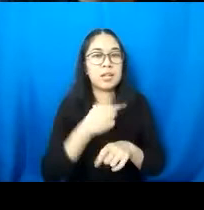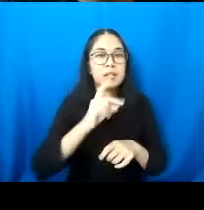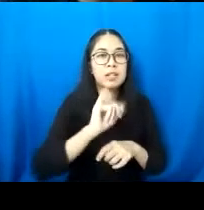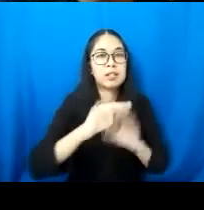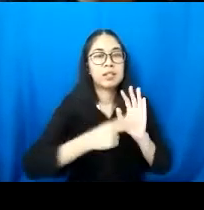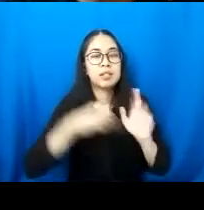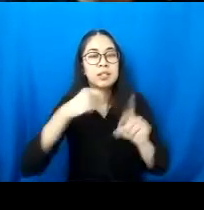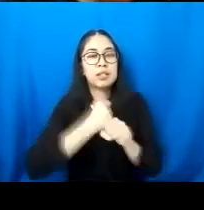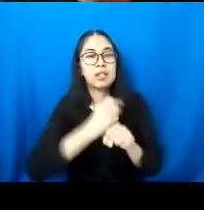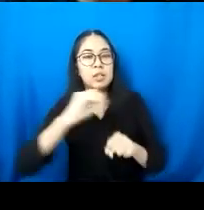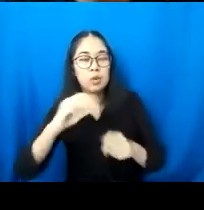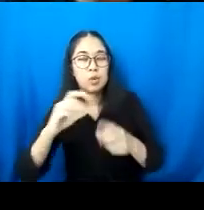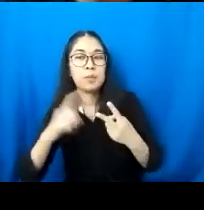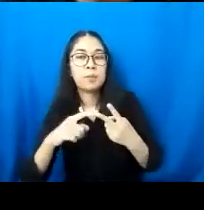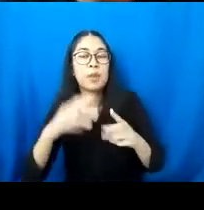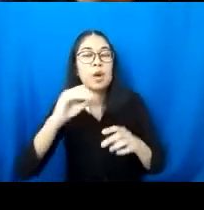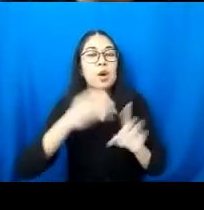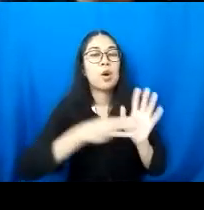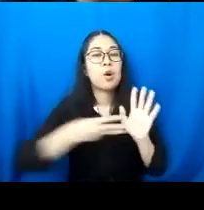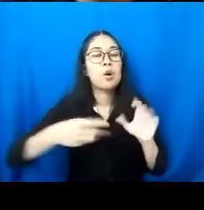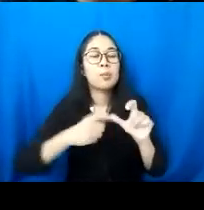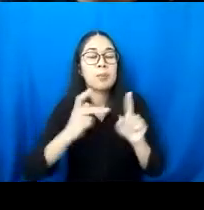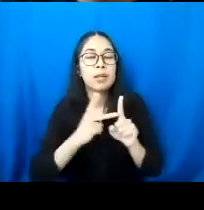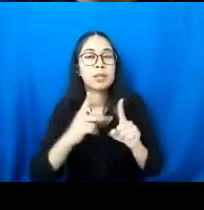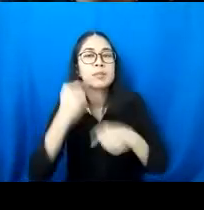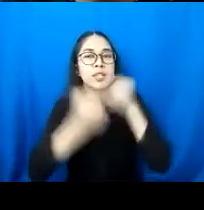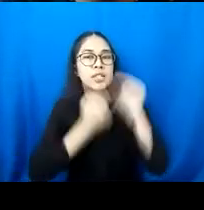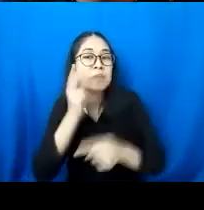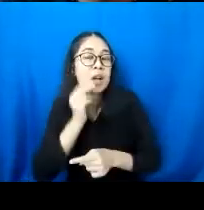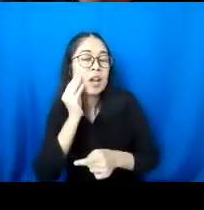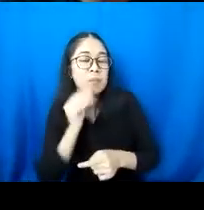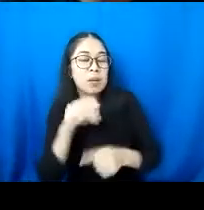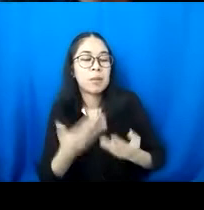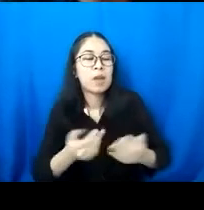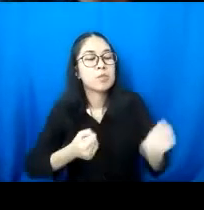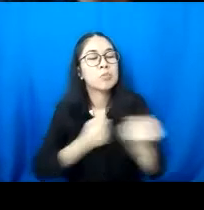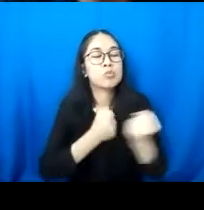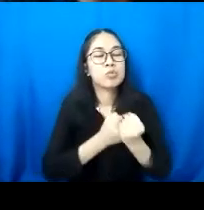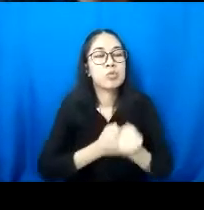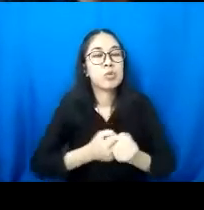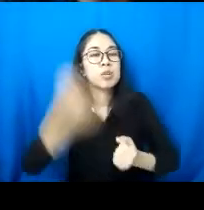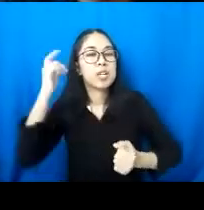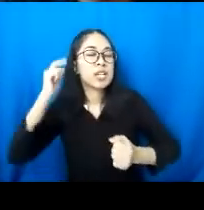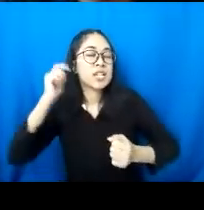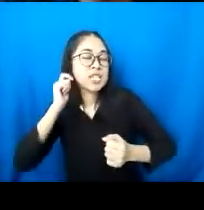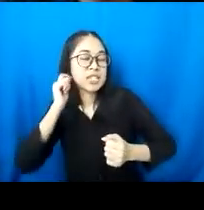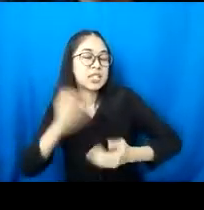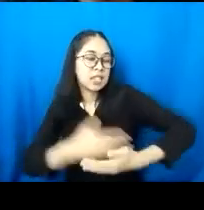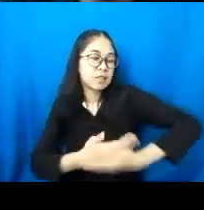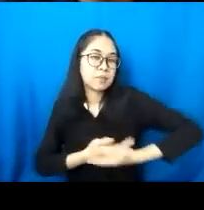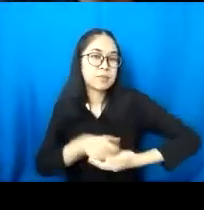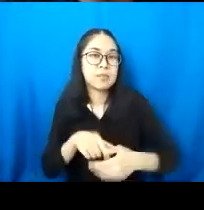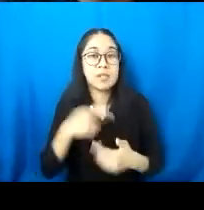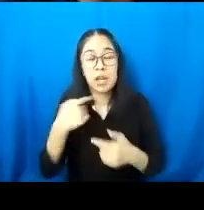Omes yang menceritakan pengalamannya mendukung istrinya menyusui. Saya mengutip pernyataan dari